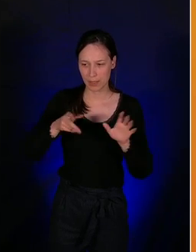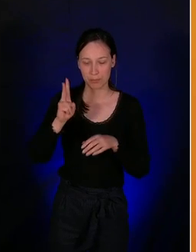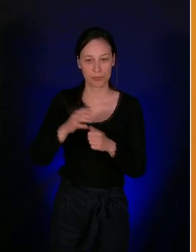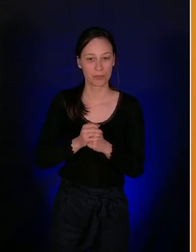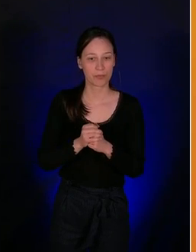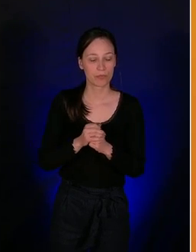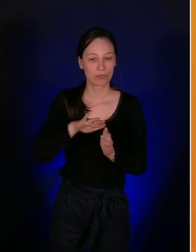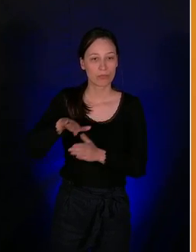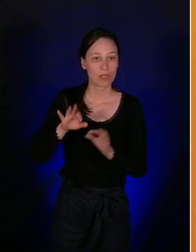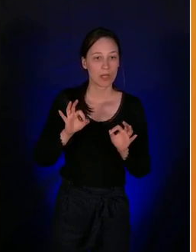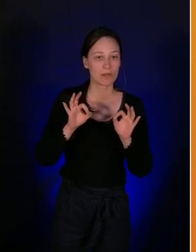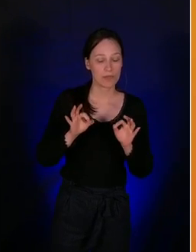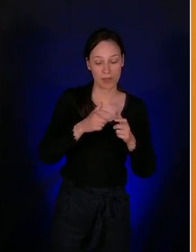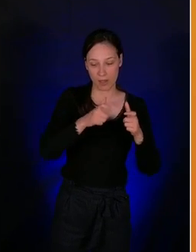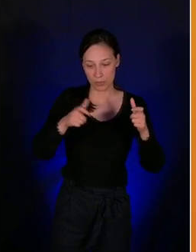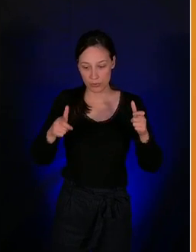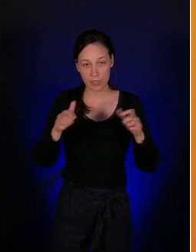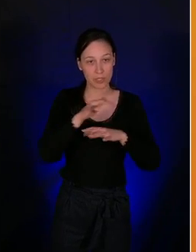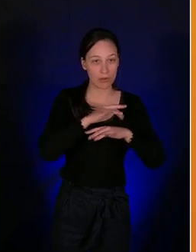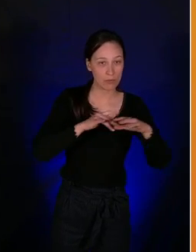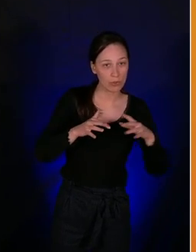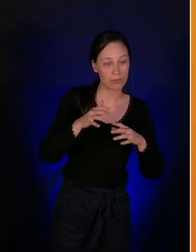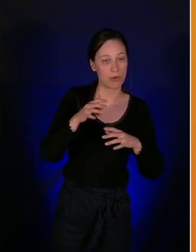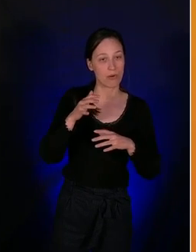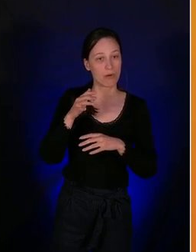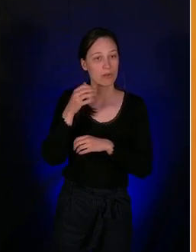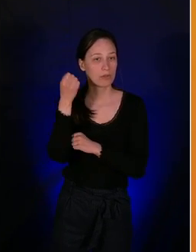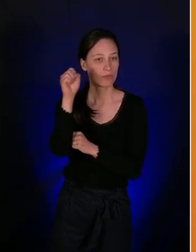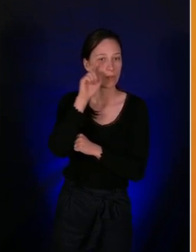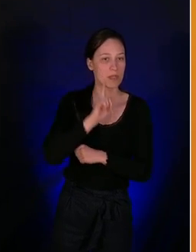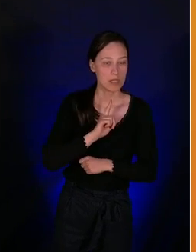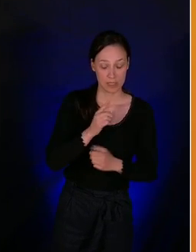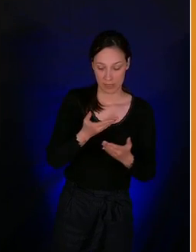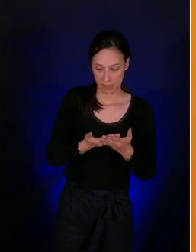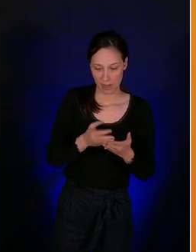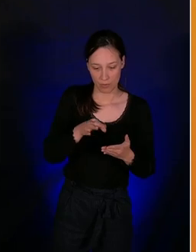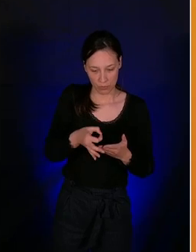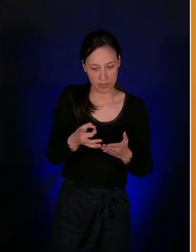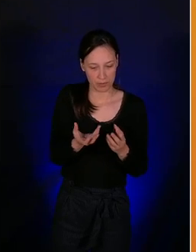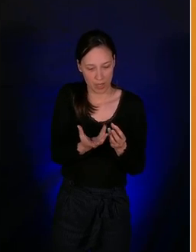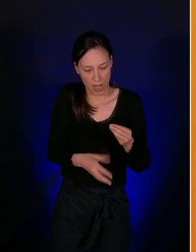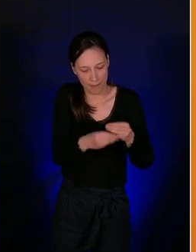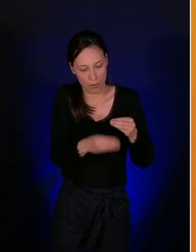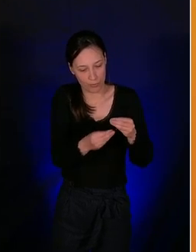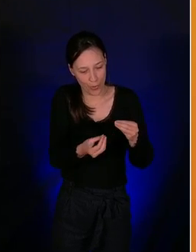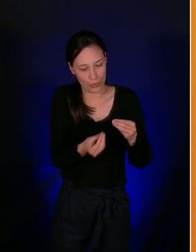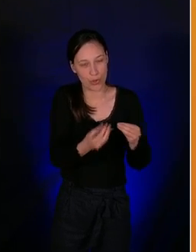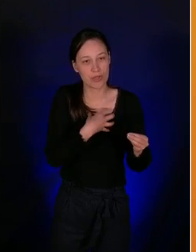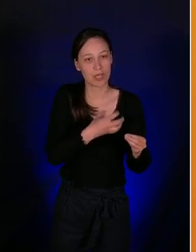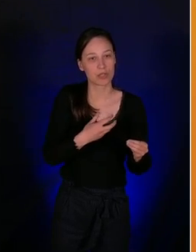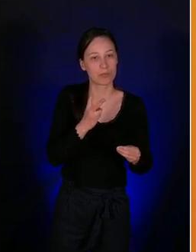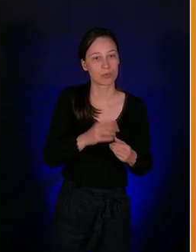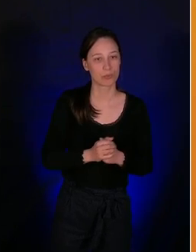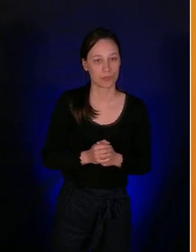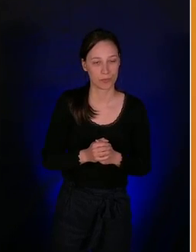de l'environnement, du féminisme, les amendements reçus ont permis d'enrichir le texte. Enfin, et pour conclure cette